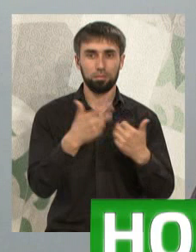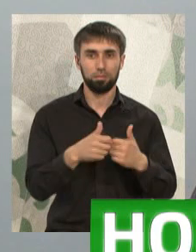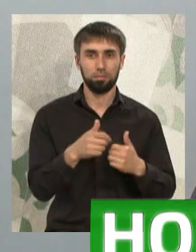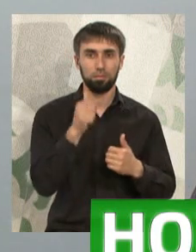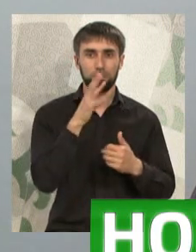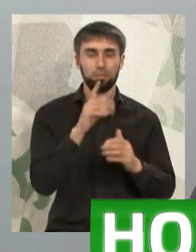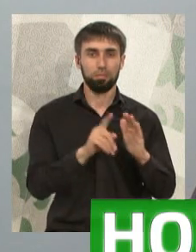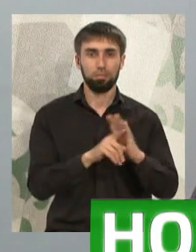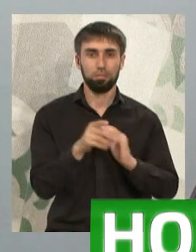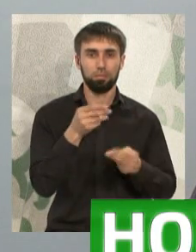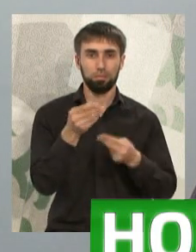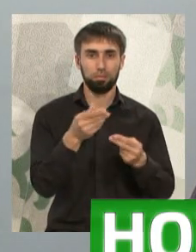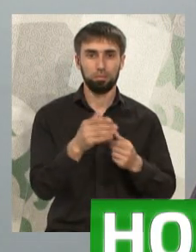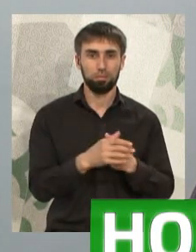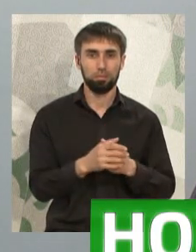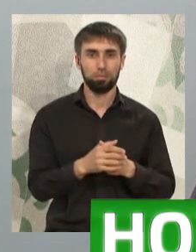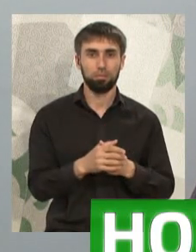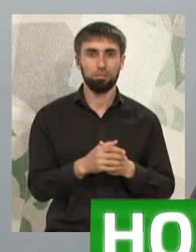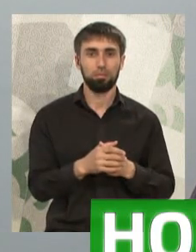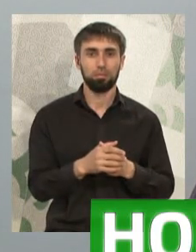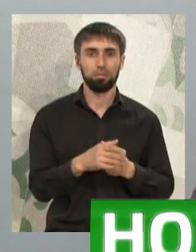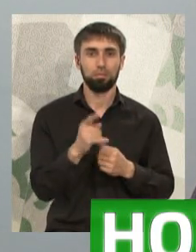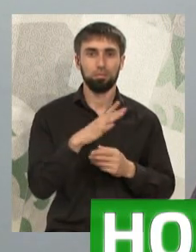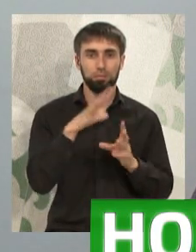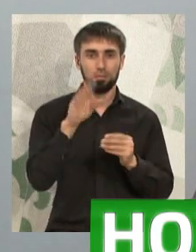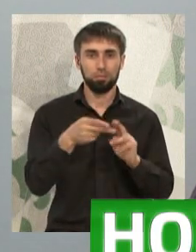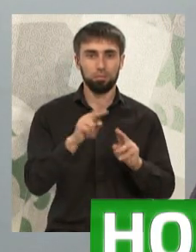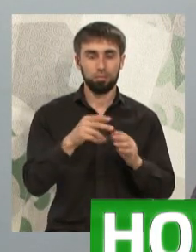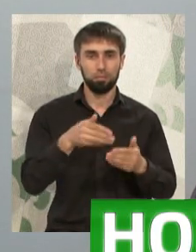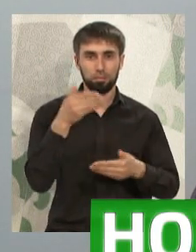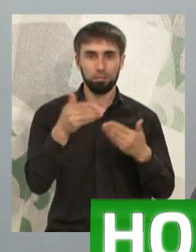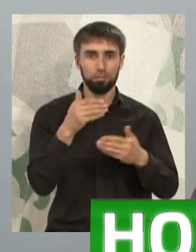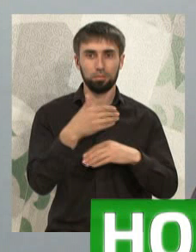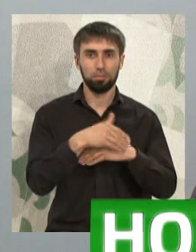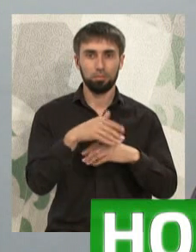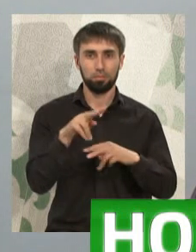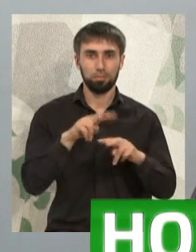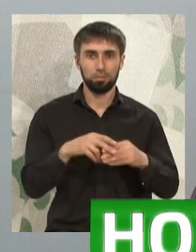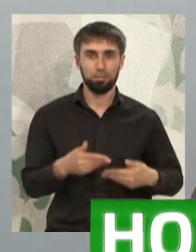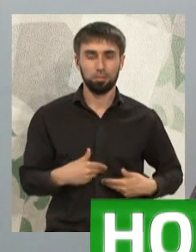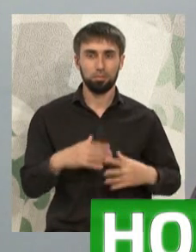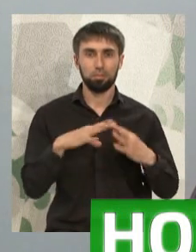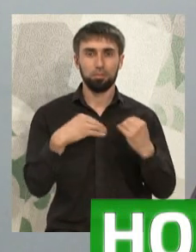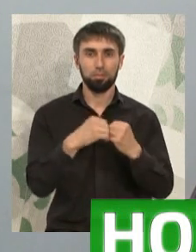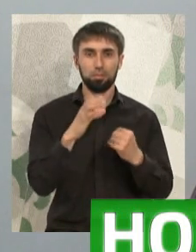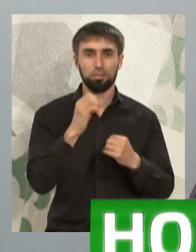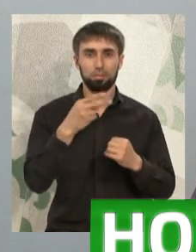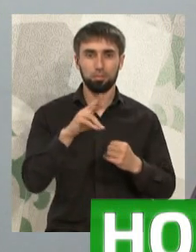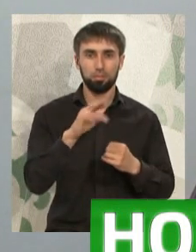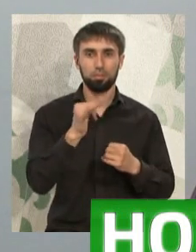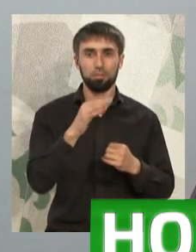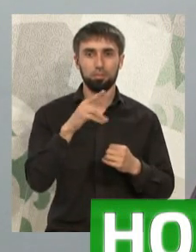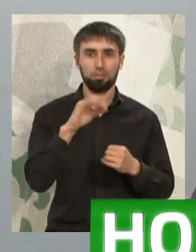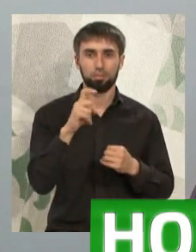назначения выплаты, а это 20-дневный срок, требуется для того, чтобы запросить все сведения. Адрес места жительства, состав семьи, доходы. Это все мы